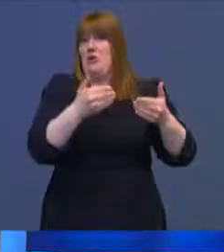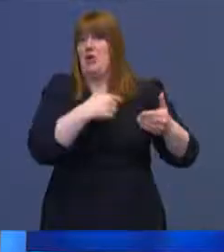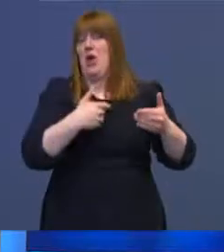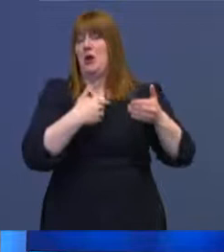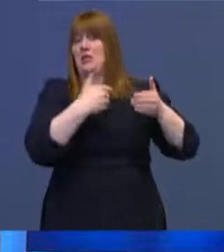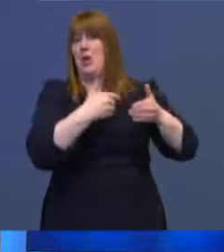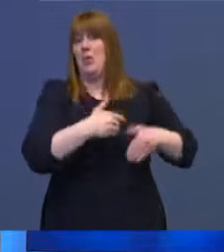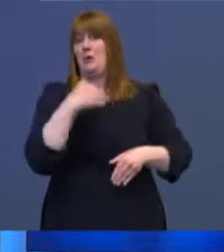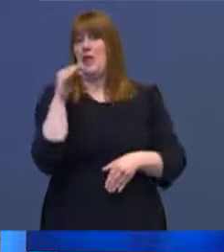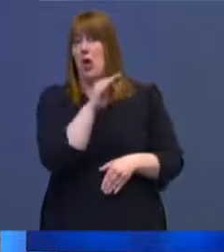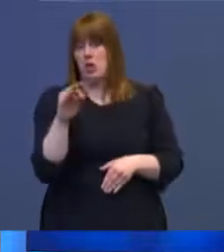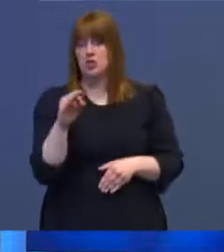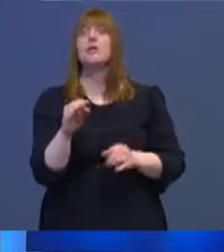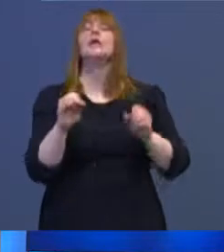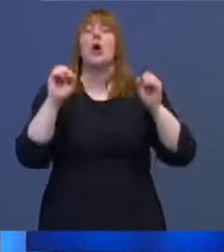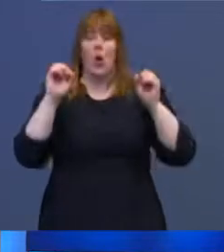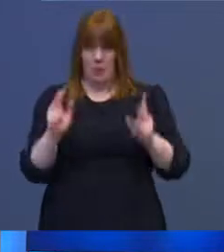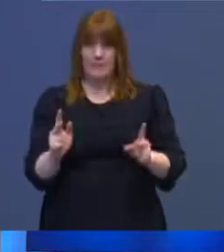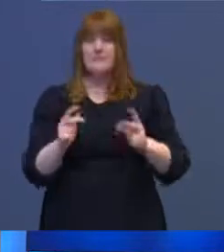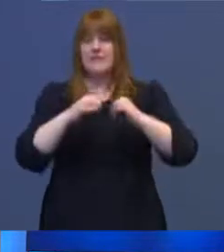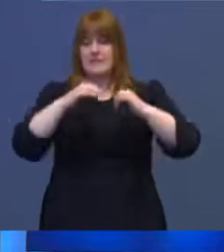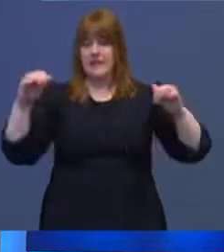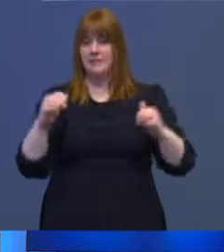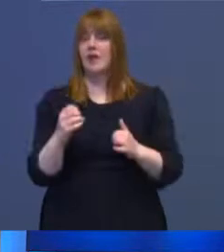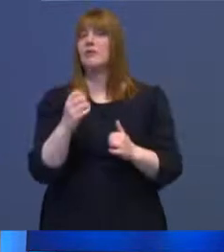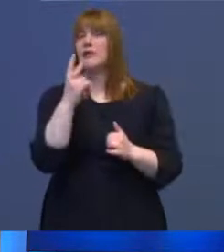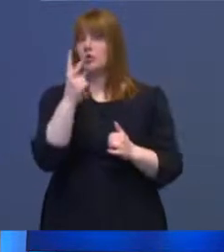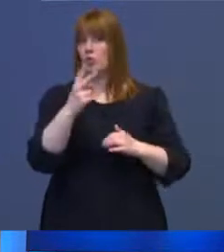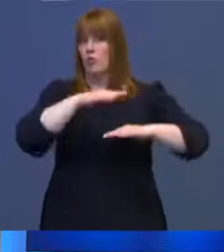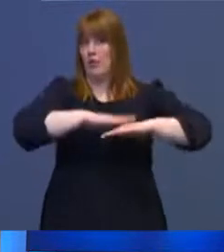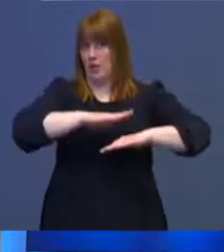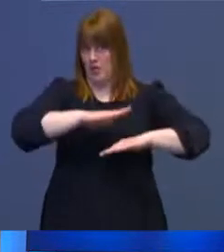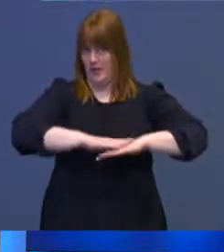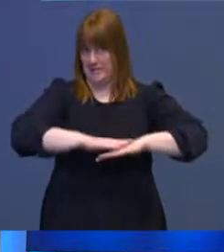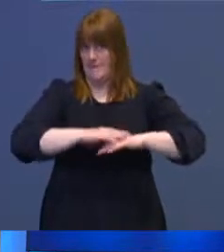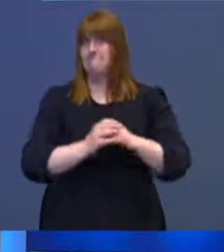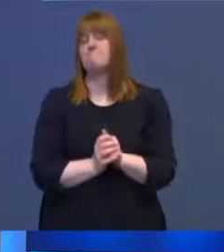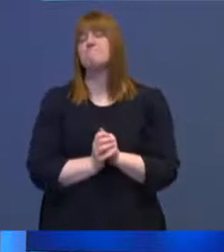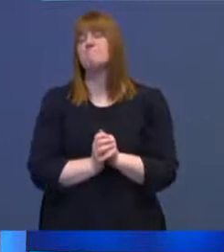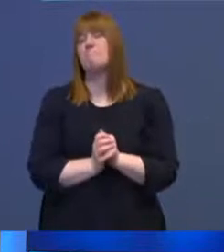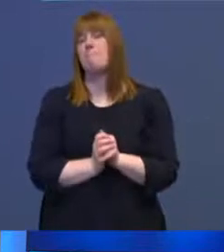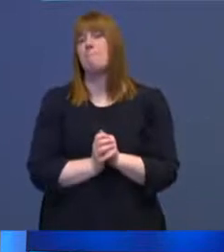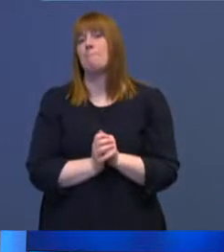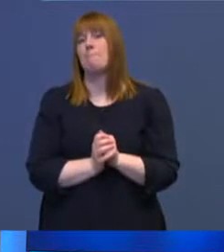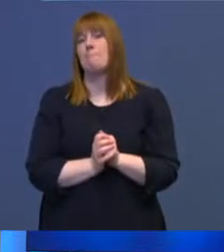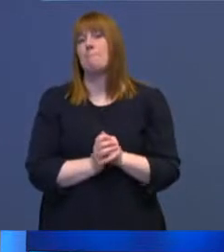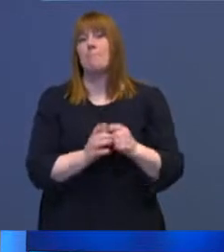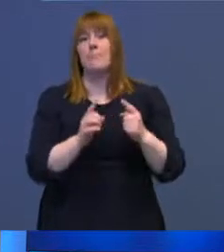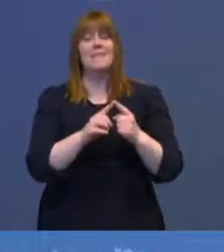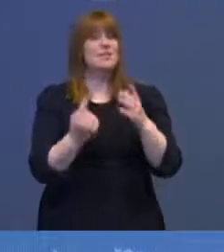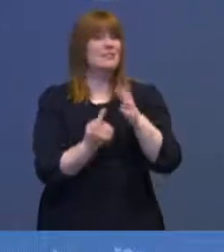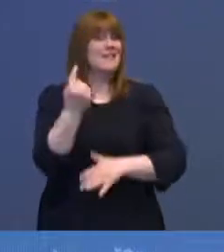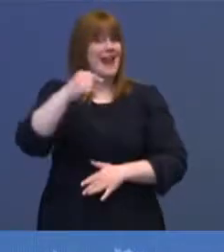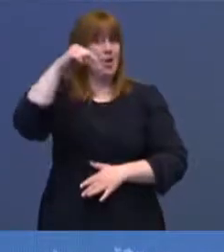Skille mellom de to begrunnelsene, Alf Bjarne, ved å si at Det som skjer nå